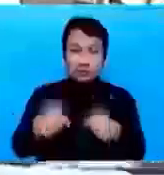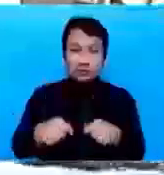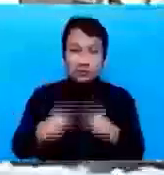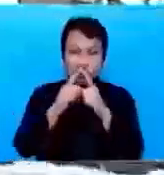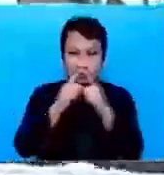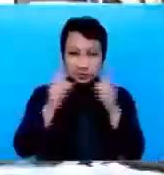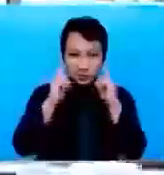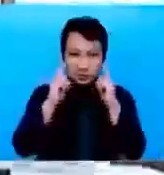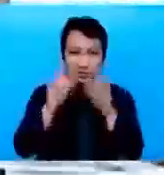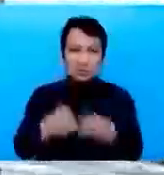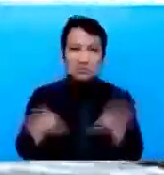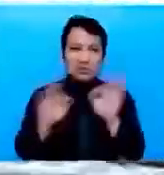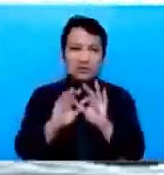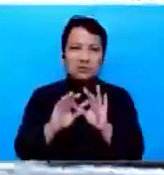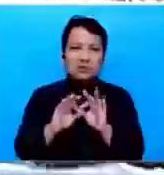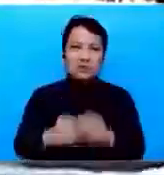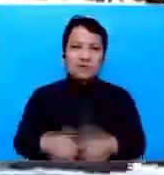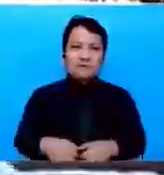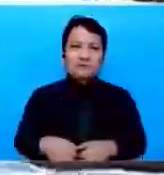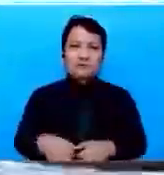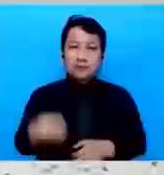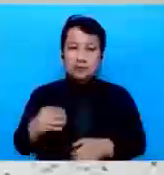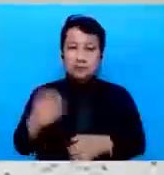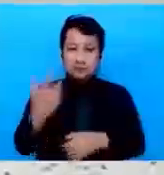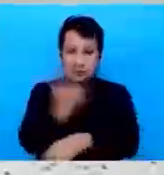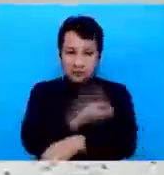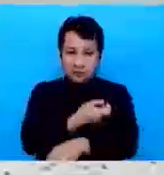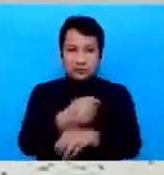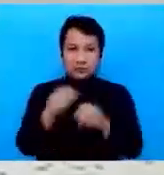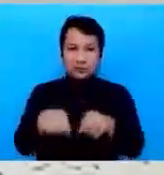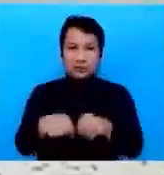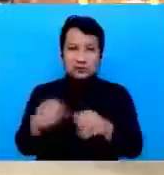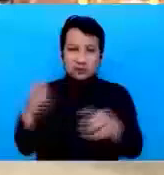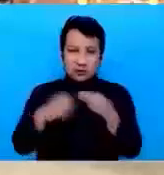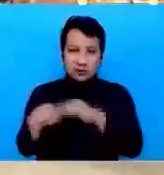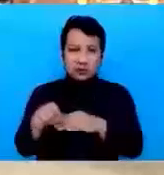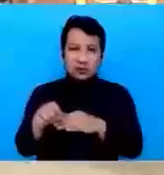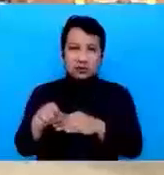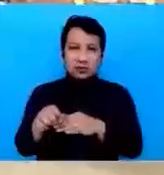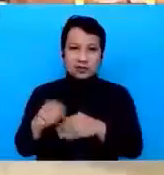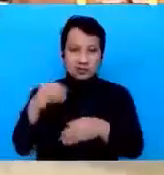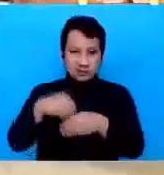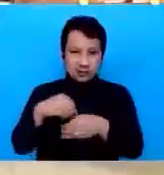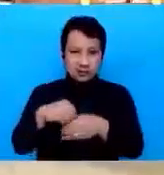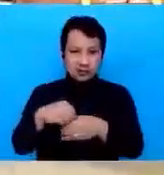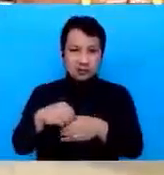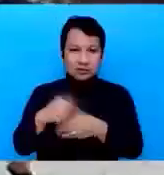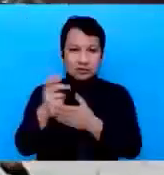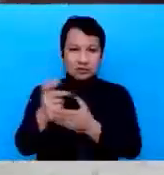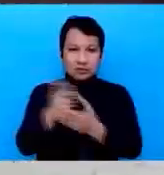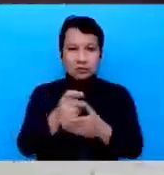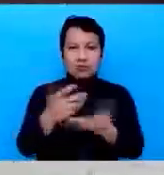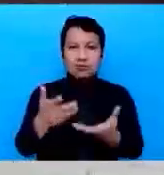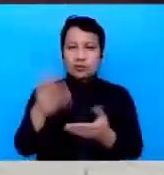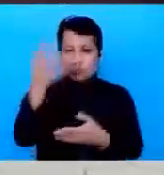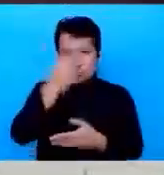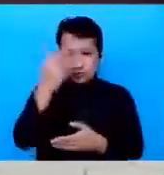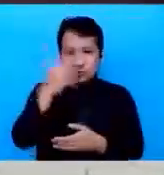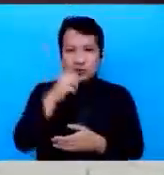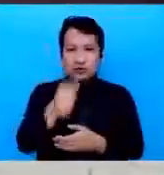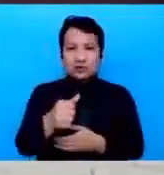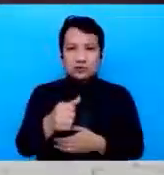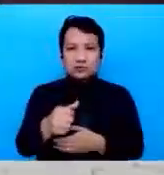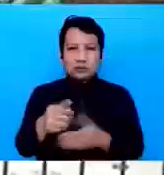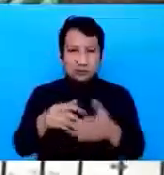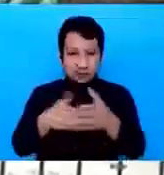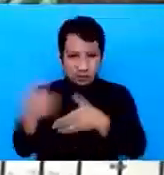kayo. Ang mga fully vaccinated naman, pwedeng makapasok sa mga indoor rides. Wala rin dapat ipag-alala dahil kada labas ng